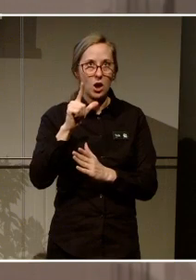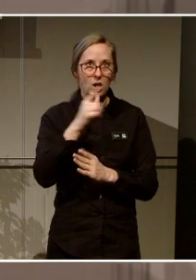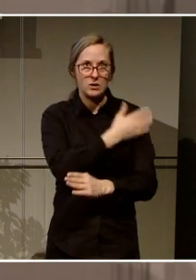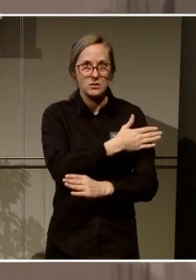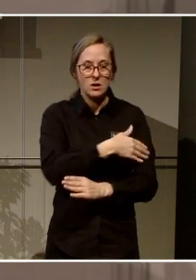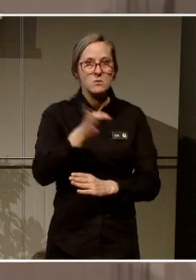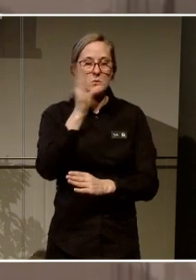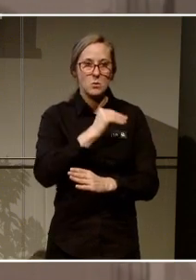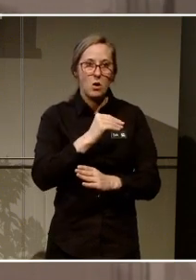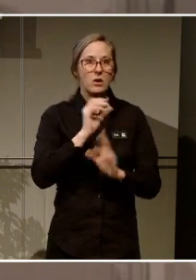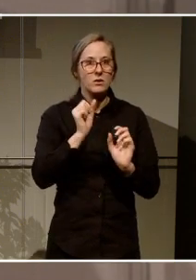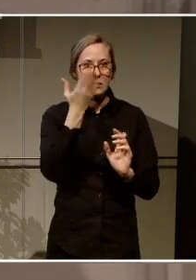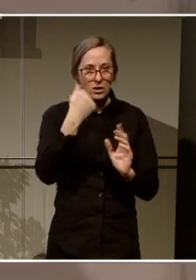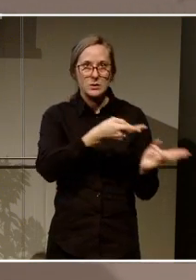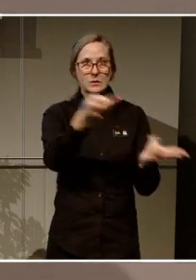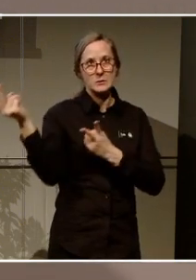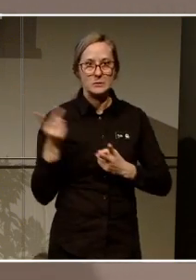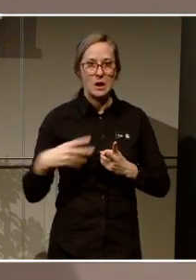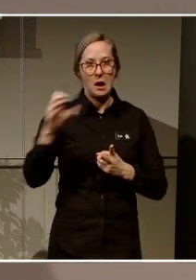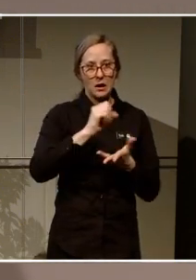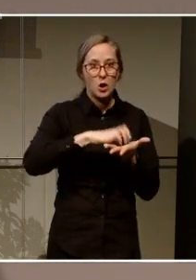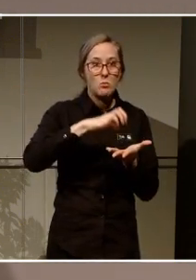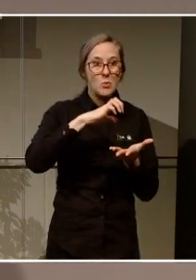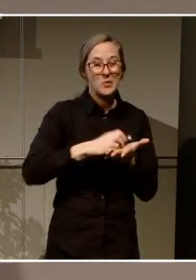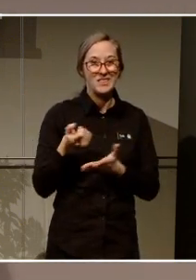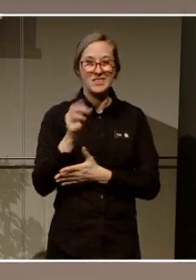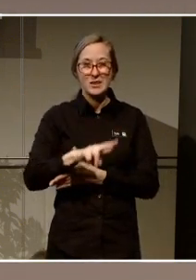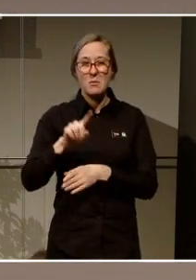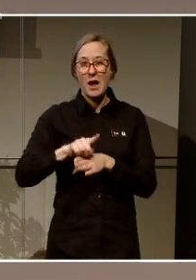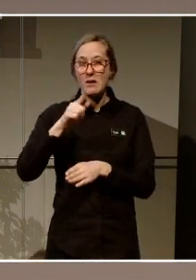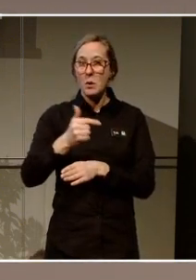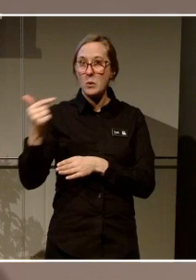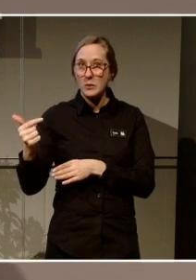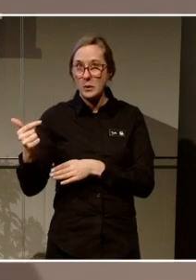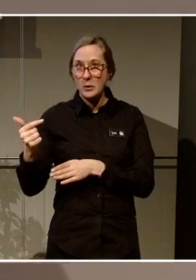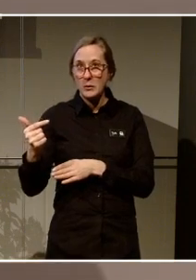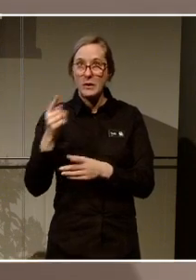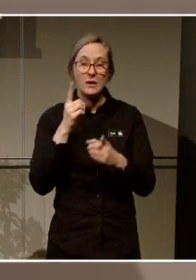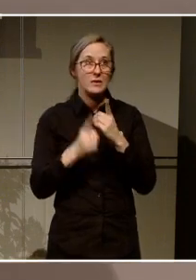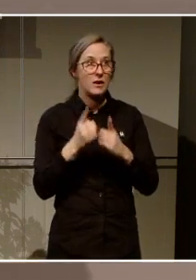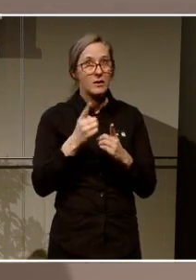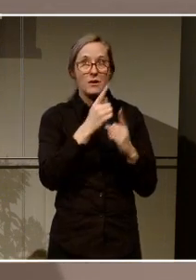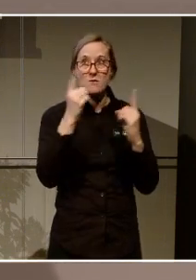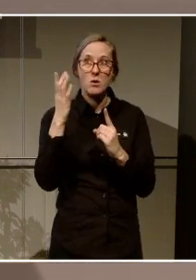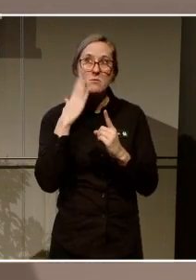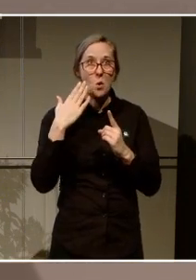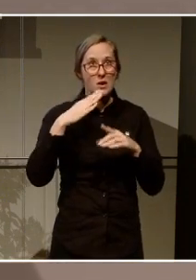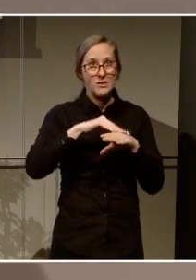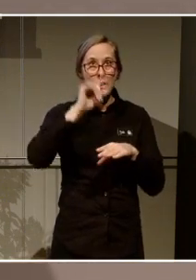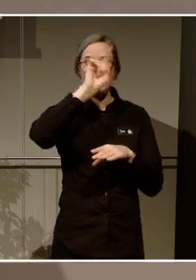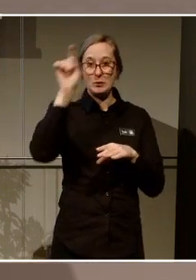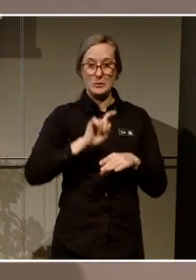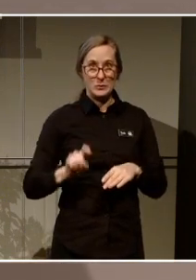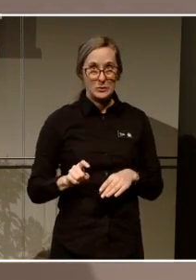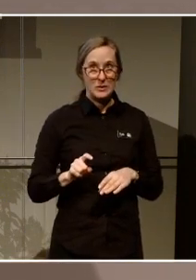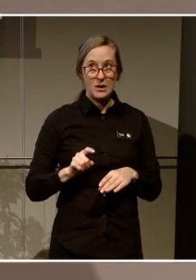på det. Vi som bor i olika län och är här nu, det kanske någon som bor i Kalmar, Norrbotten, själv bor jag i Östergötland, eller alla